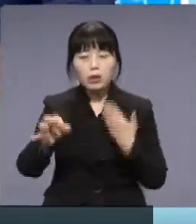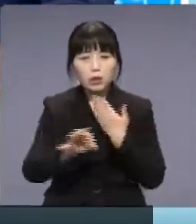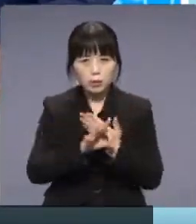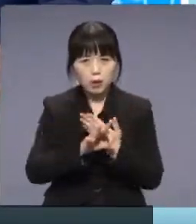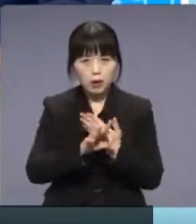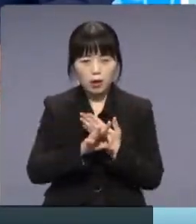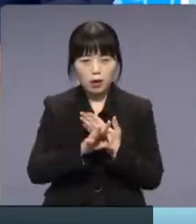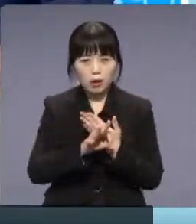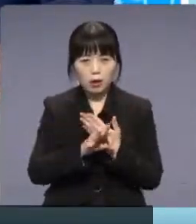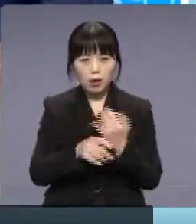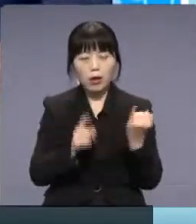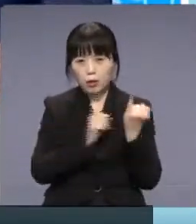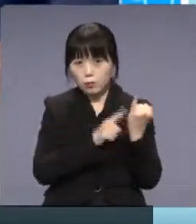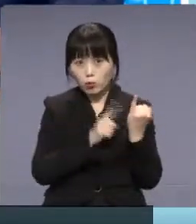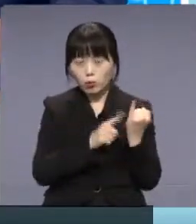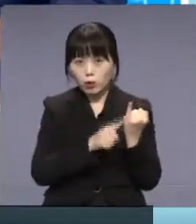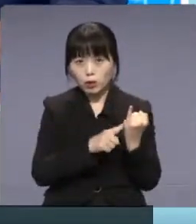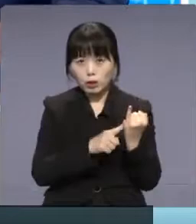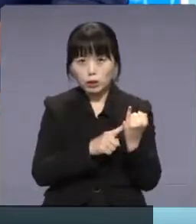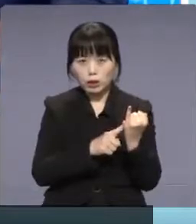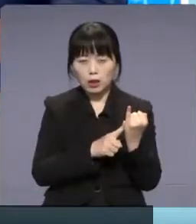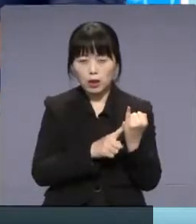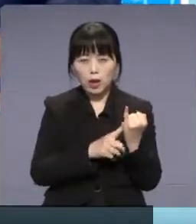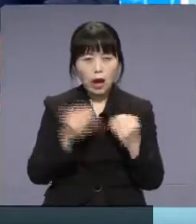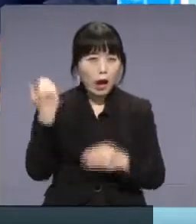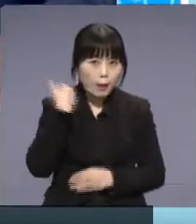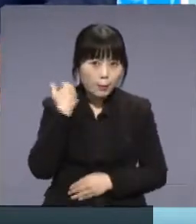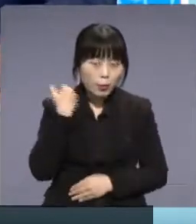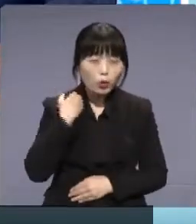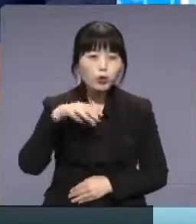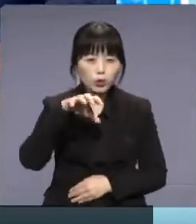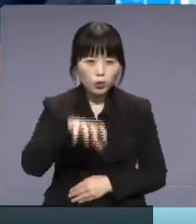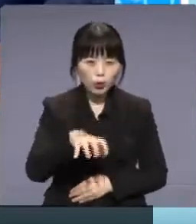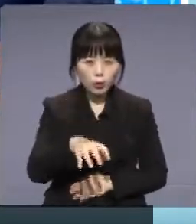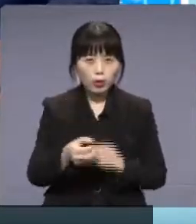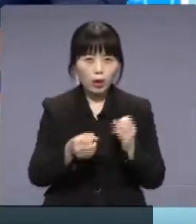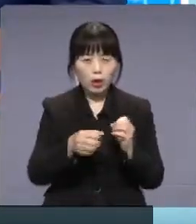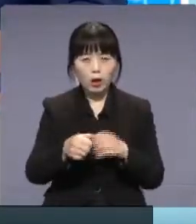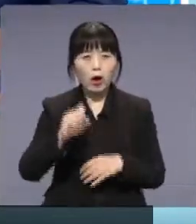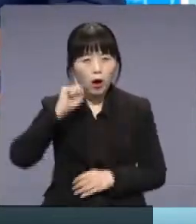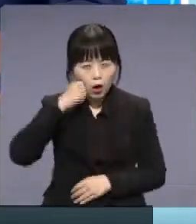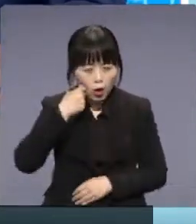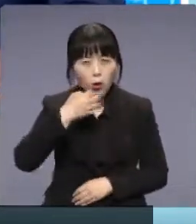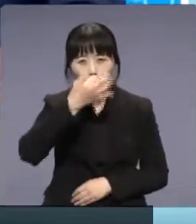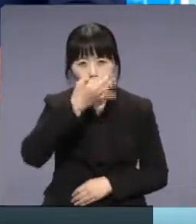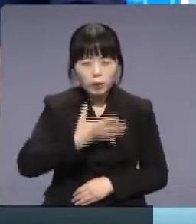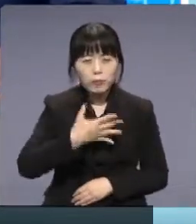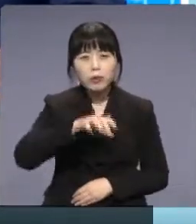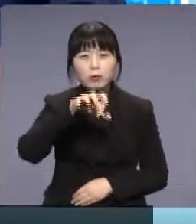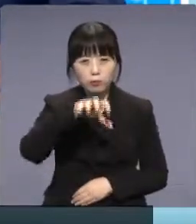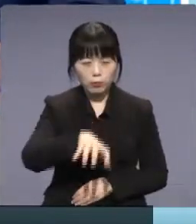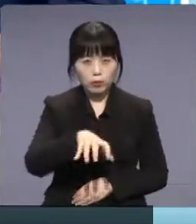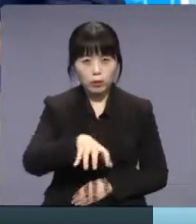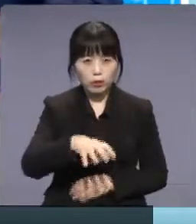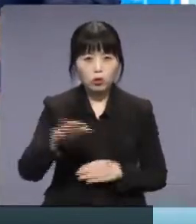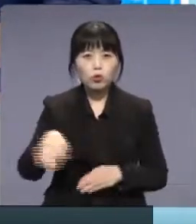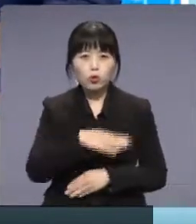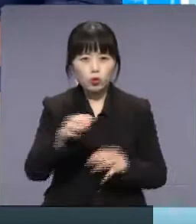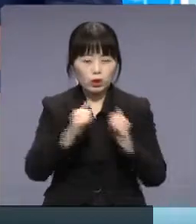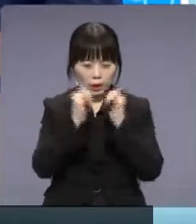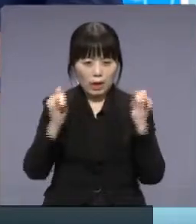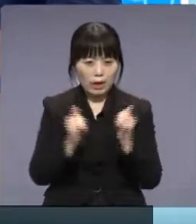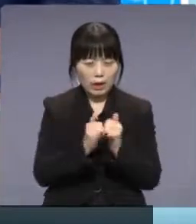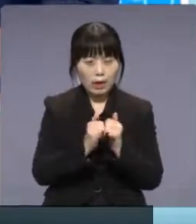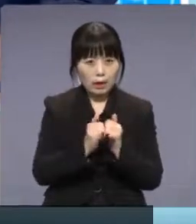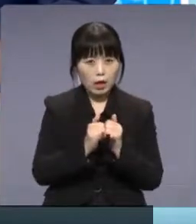그 영부인은 음지 있잖아요. 음지에 소외되고 어렵고 힘든 이런 게 우리 사회 그늘이 많이